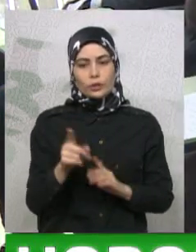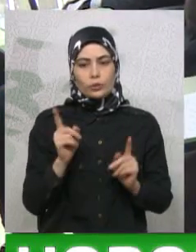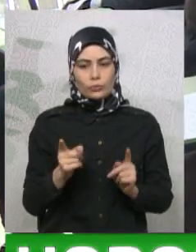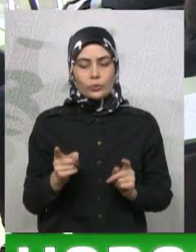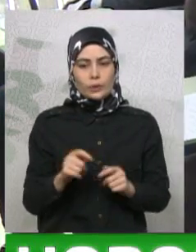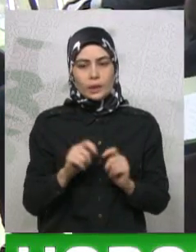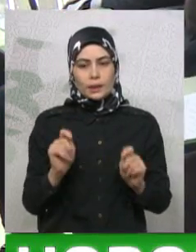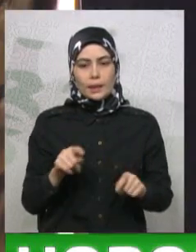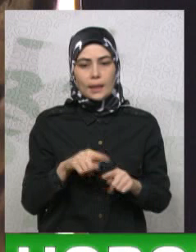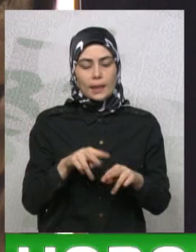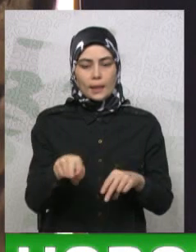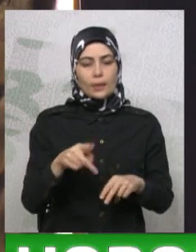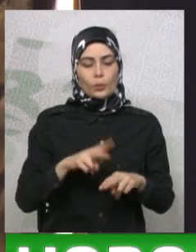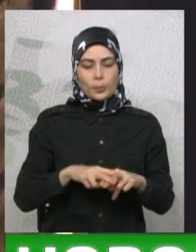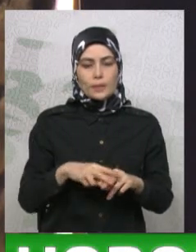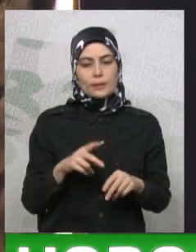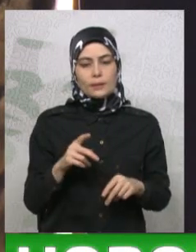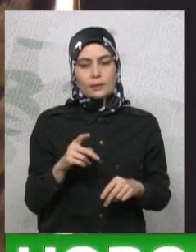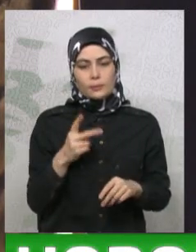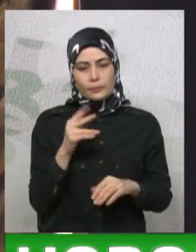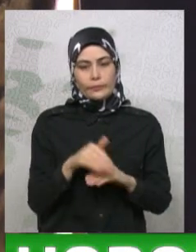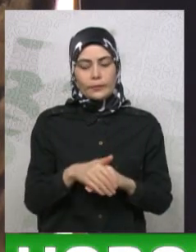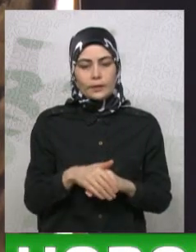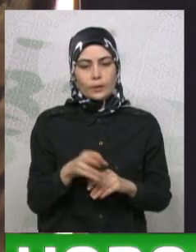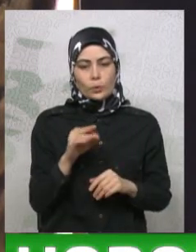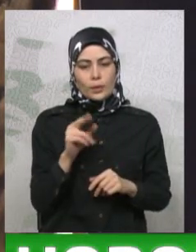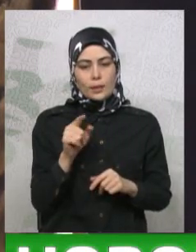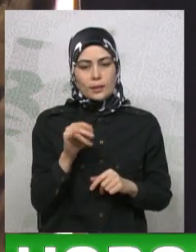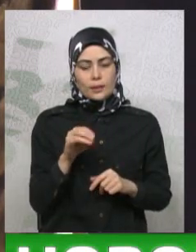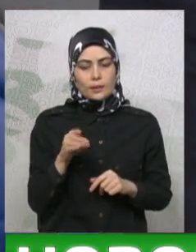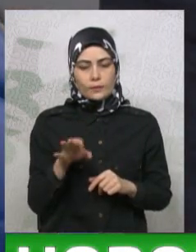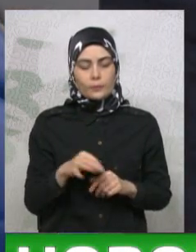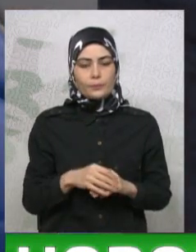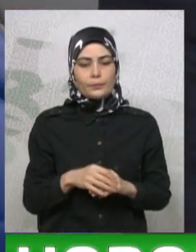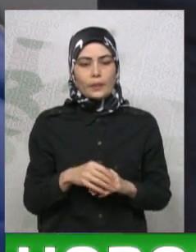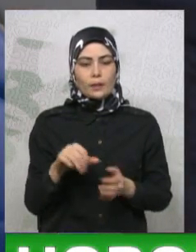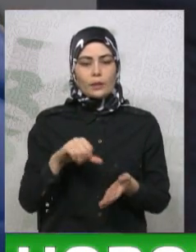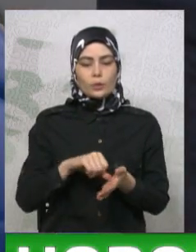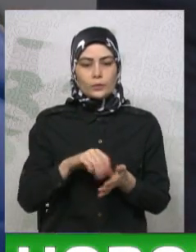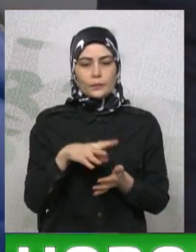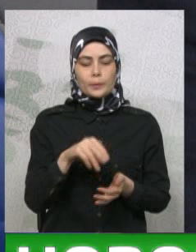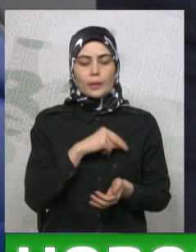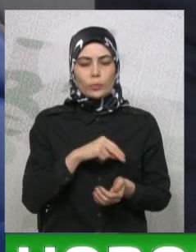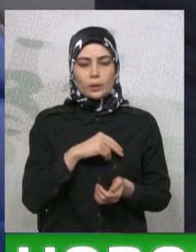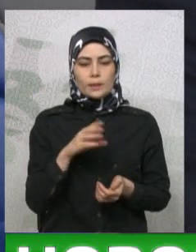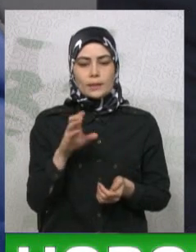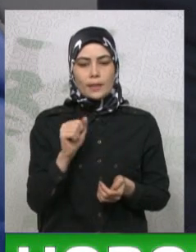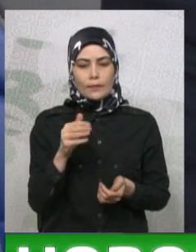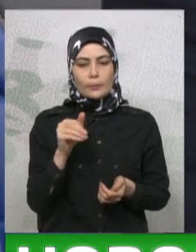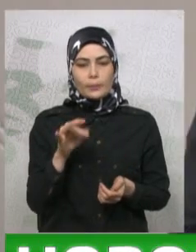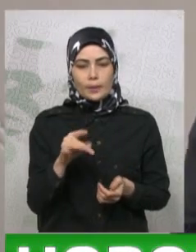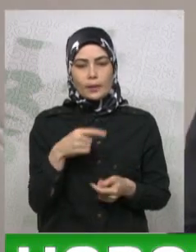жизнь. И эта площадка является очередным тому подтверждением. На пресс-конференции представители группы «Совмар» сообщают, что